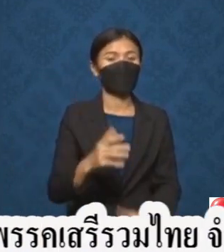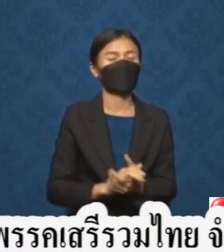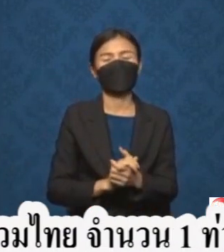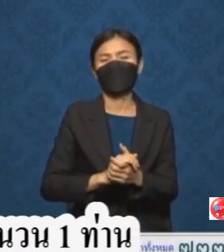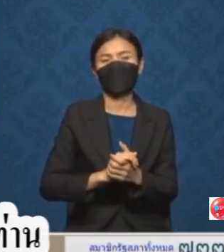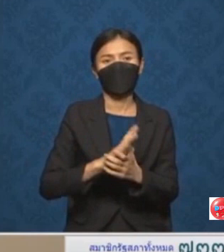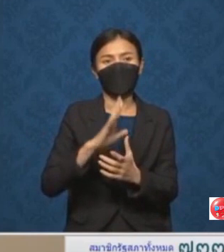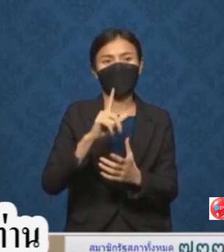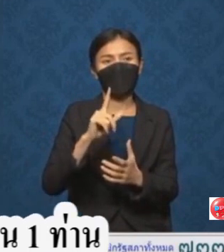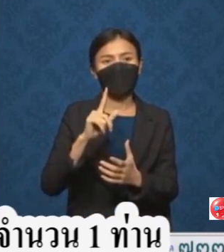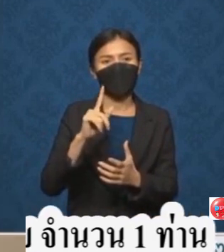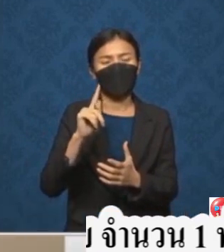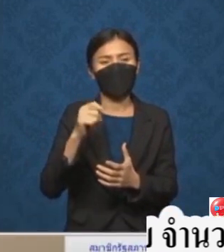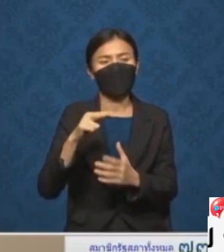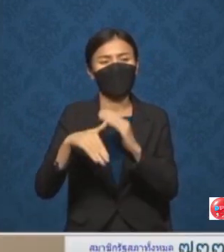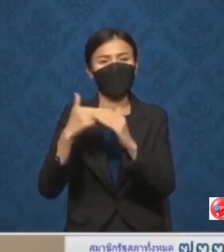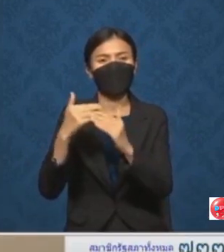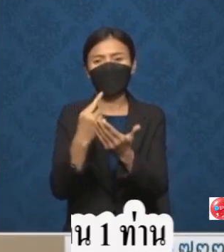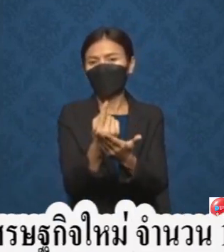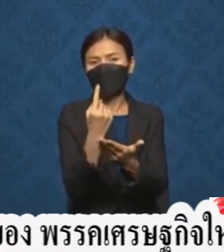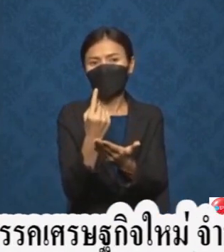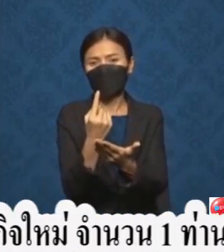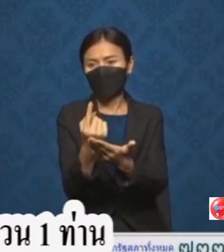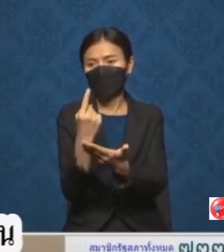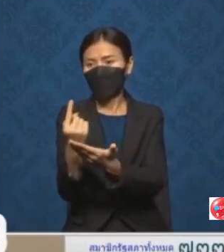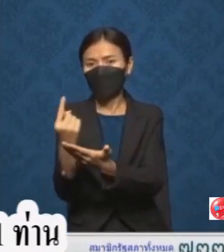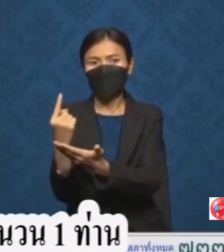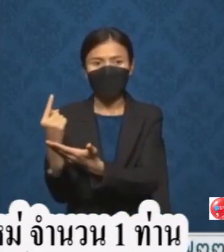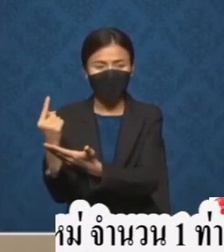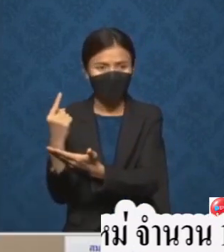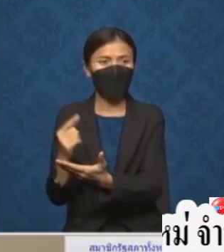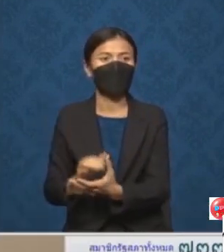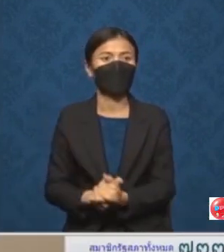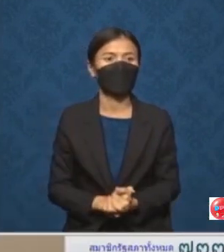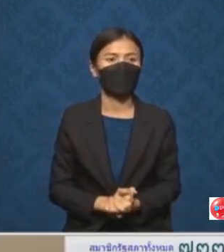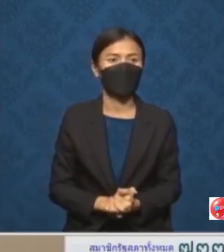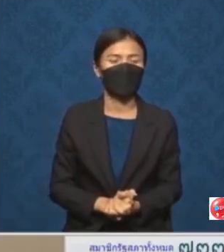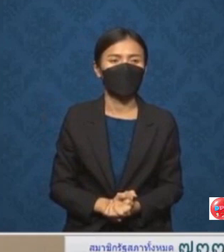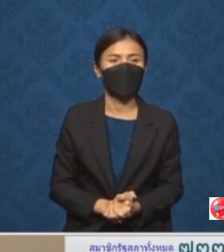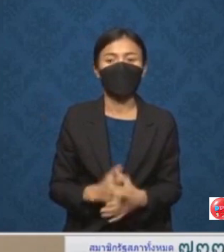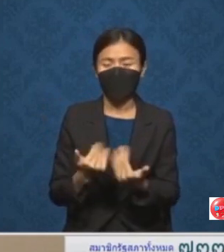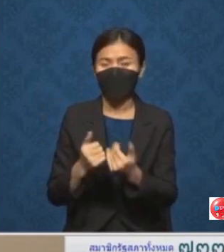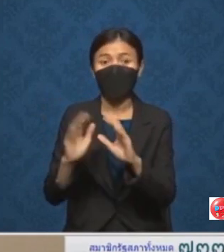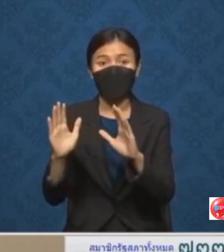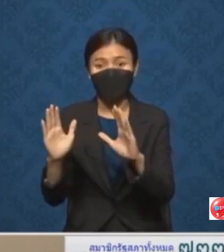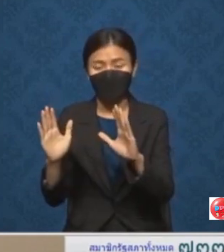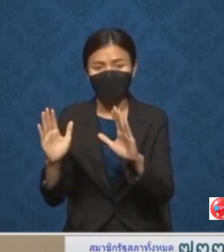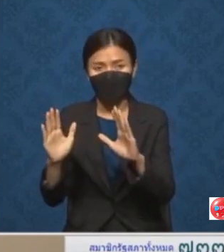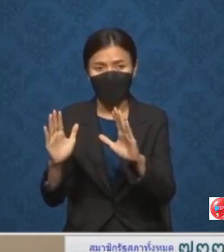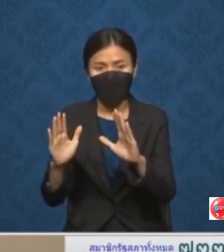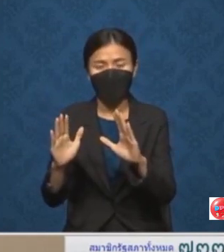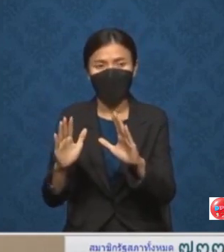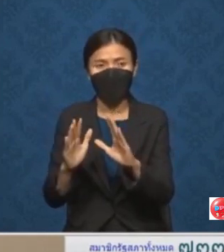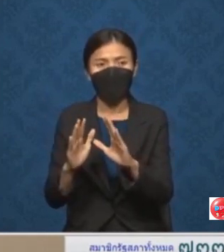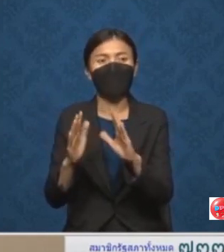ท่านพรรคเสรีรวมไทย1ท่านพรรคประชาชาติ1ท่านพรรคเศรษฐกิจใหม่1ท่านนะครับเป็นตัวเลขที่สภา